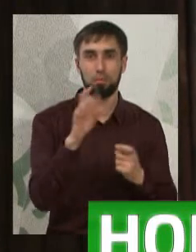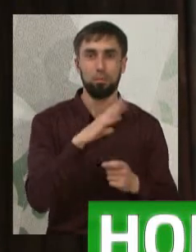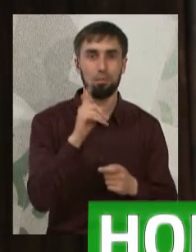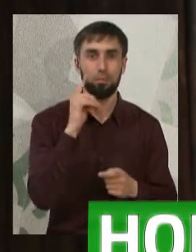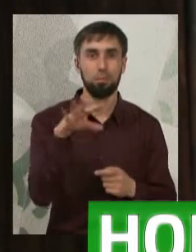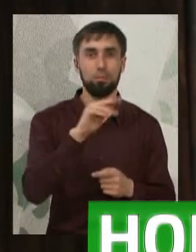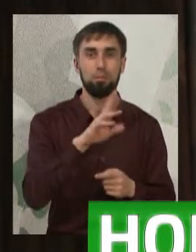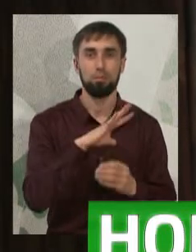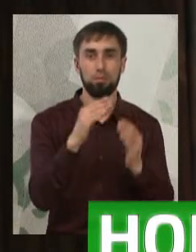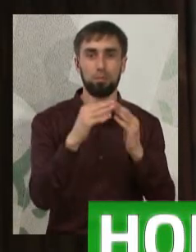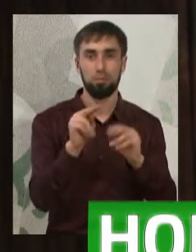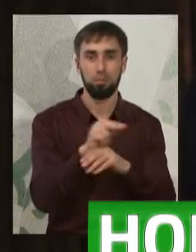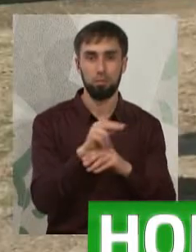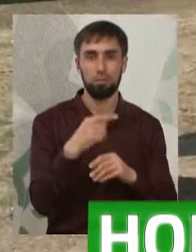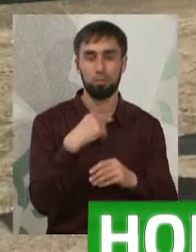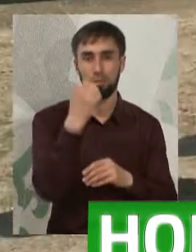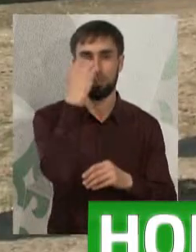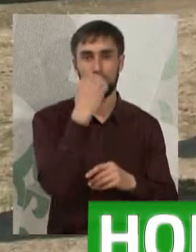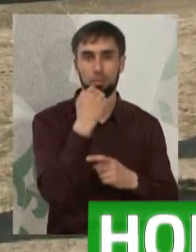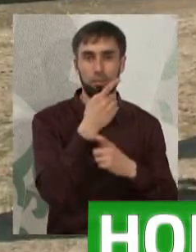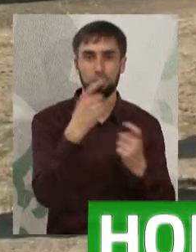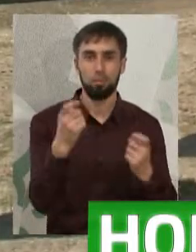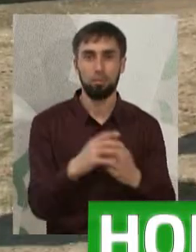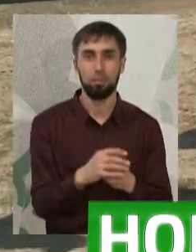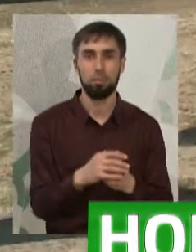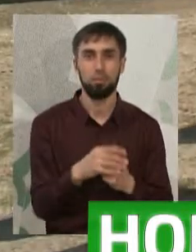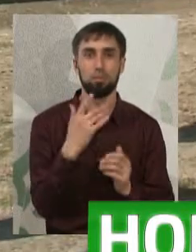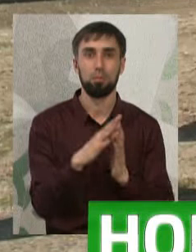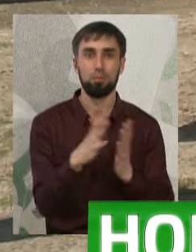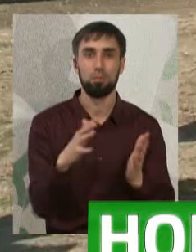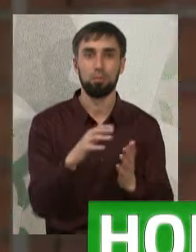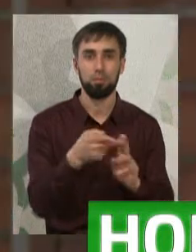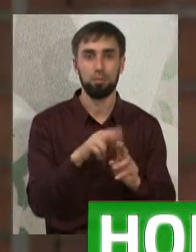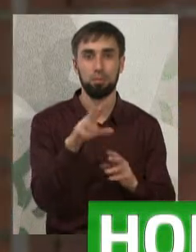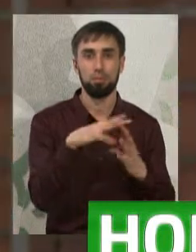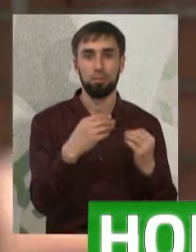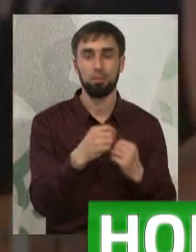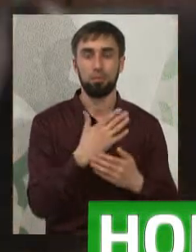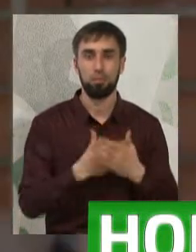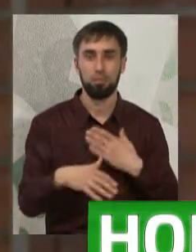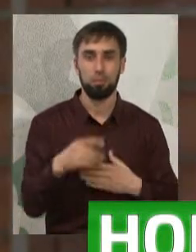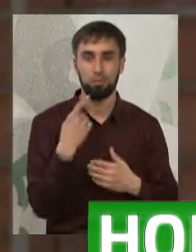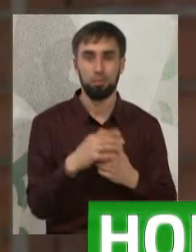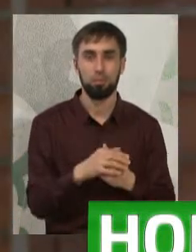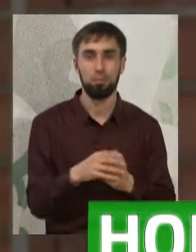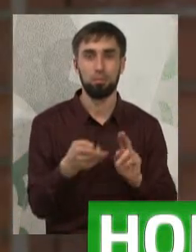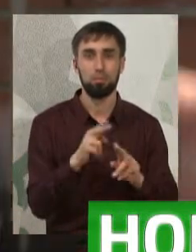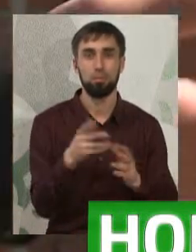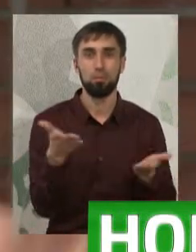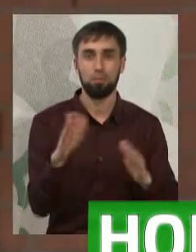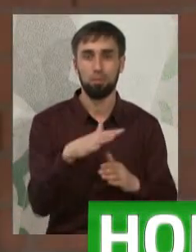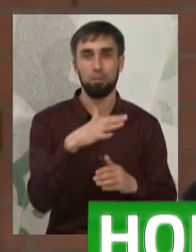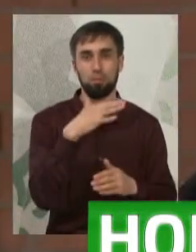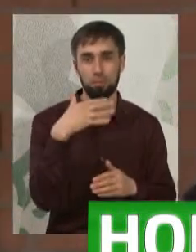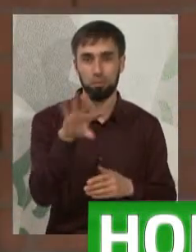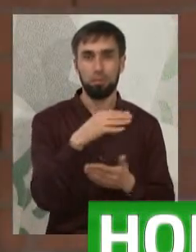были задействованы в ремонте дома. Больше всего переезду радуются сами Дышниевы. Хоть в доме и осталось еще куча дел, они счастливы быть